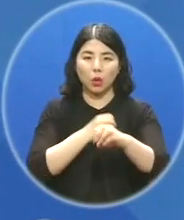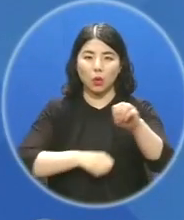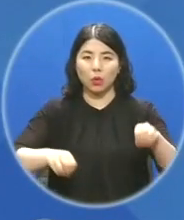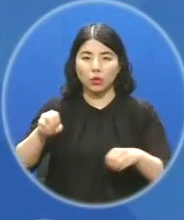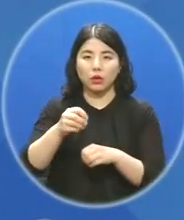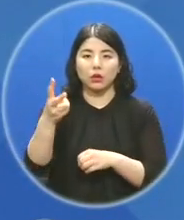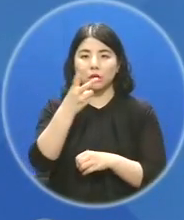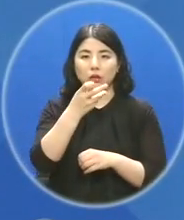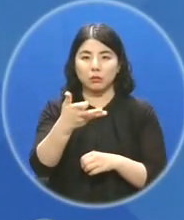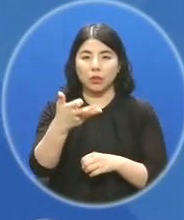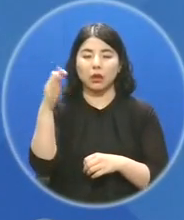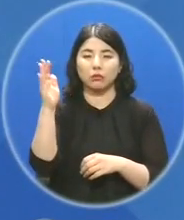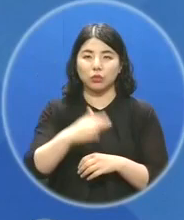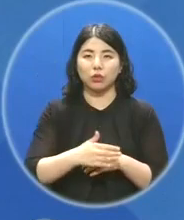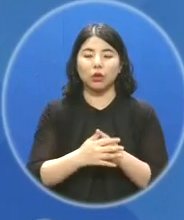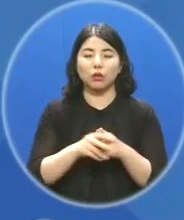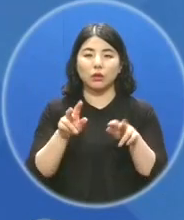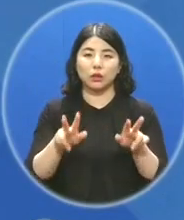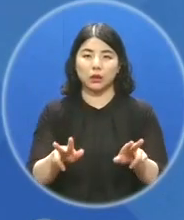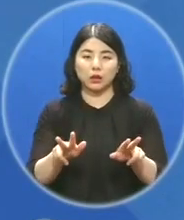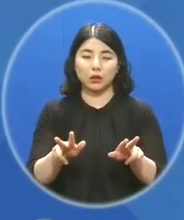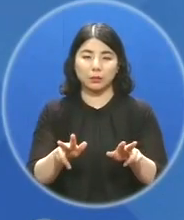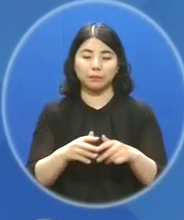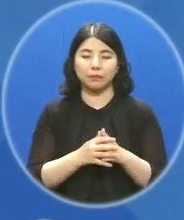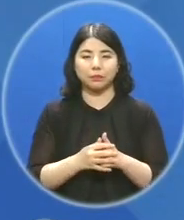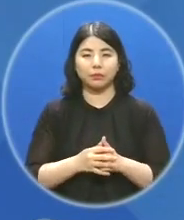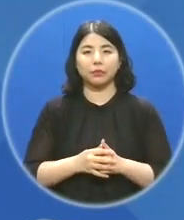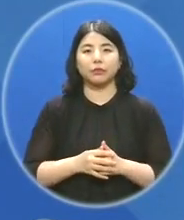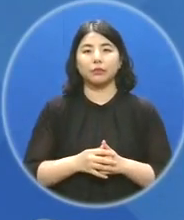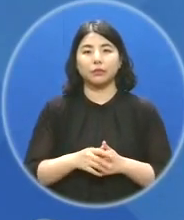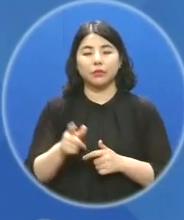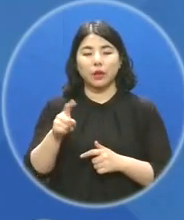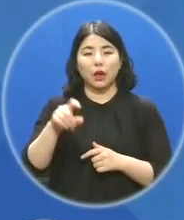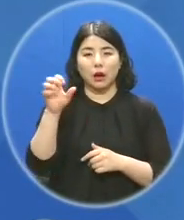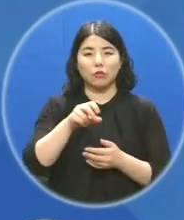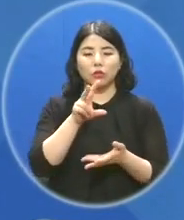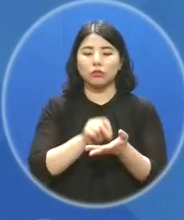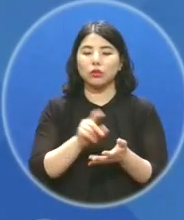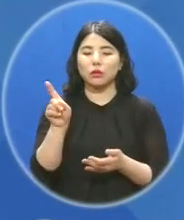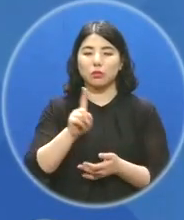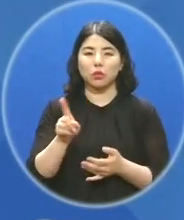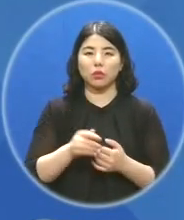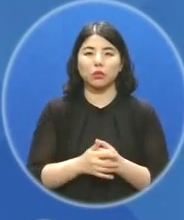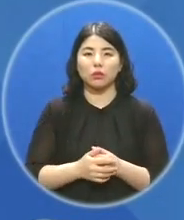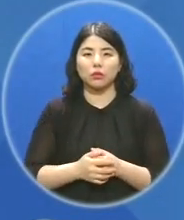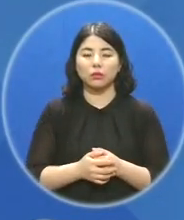옛날 2018년도서부터 지금 요것이 갖고 있는 문제점 중에 하나가